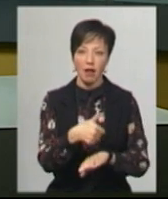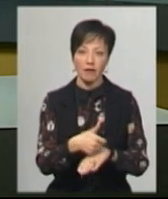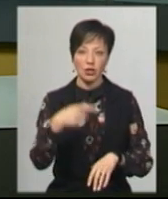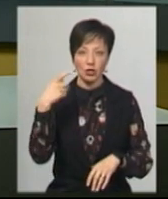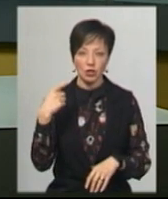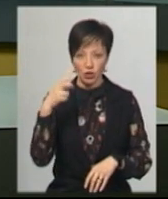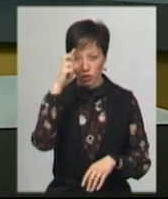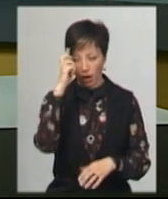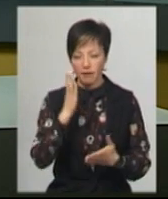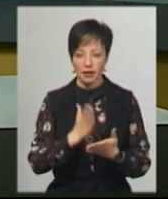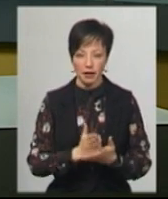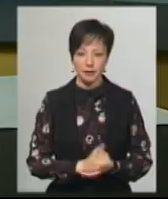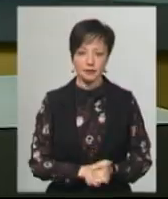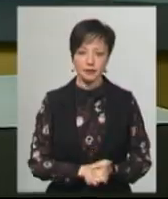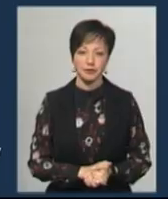держави таки